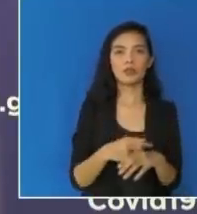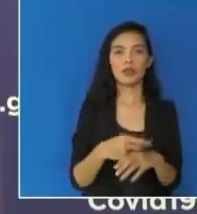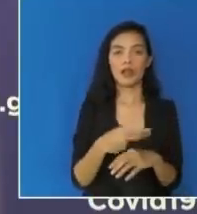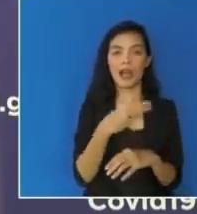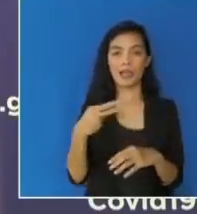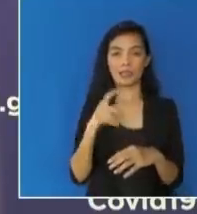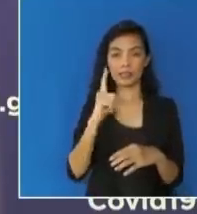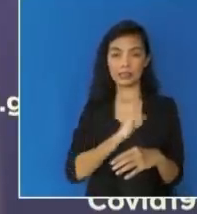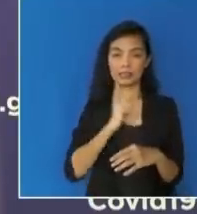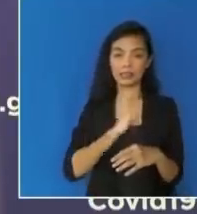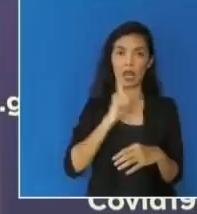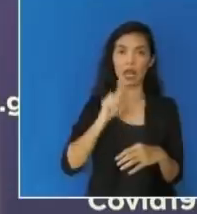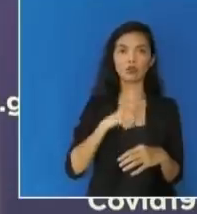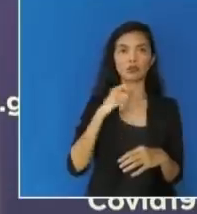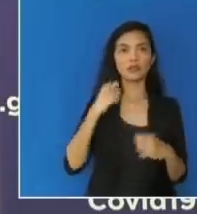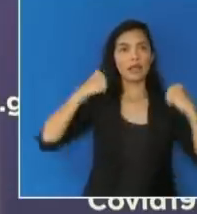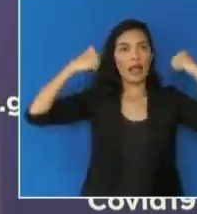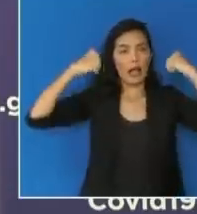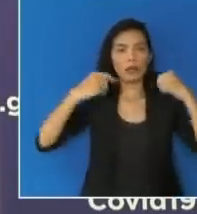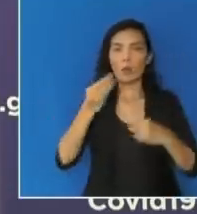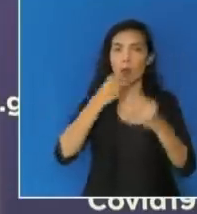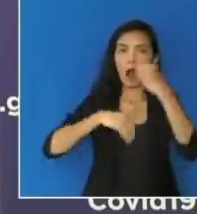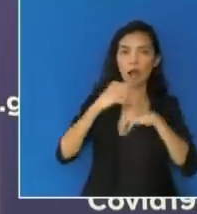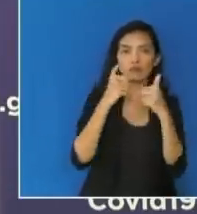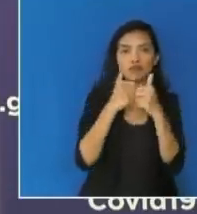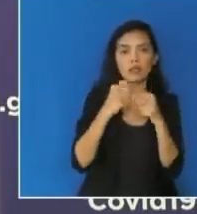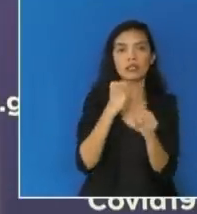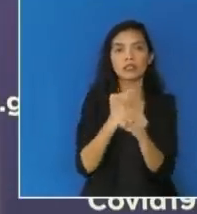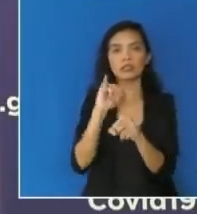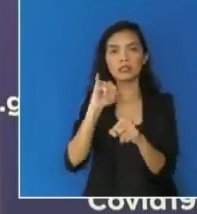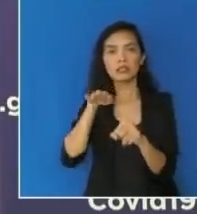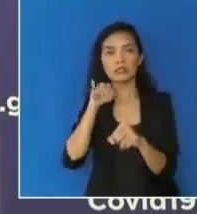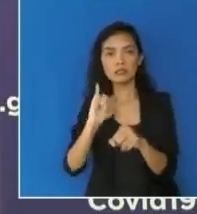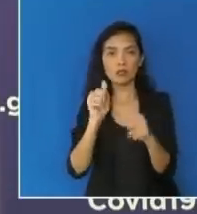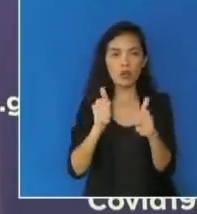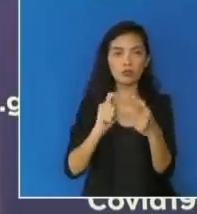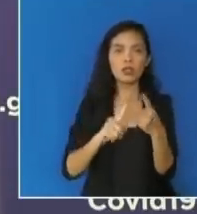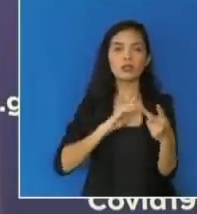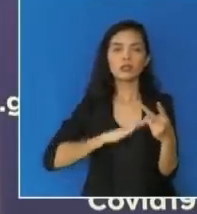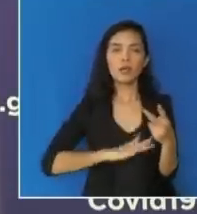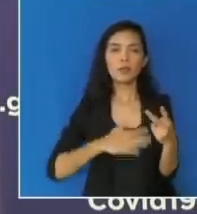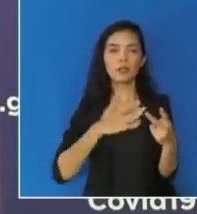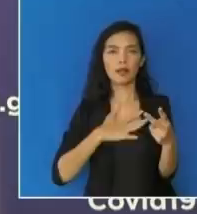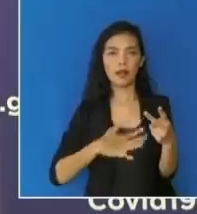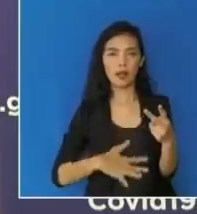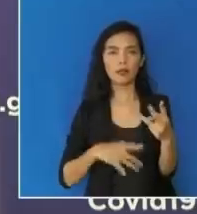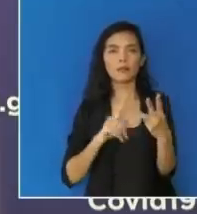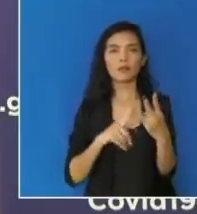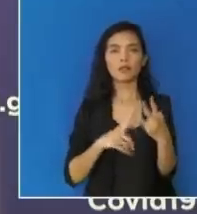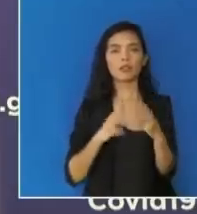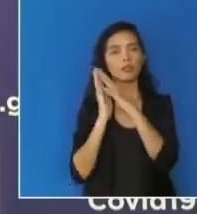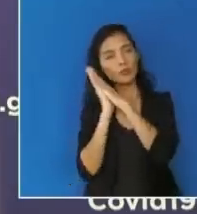tingkatkan imunitas diri kita. Makan yang bergizi, sabar dan tenang, istirahat yang cukup dan